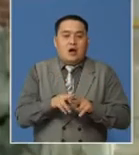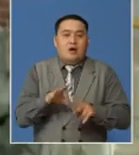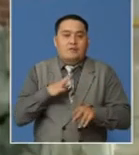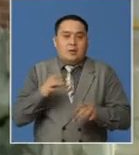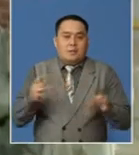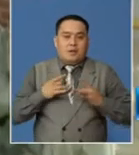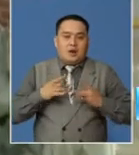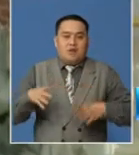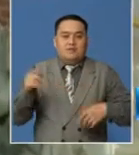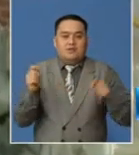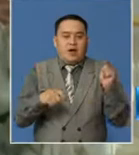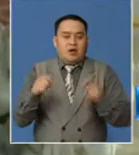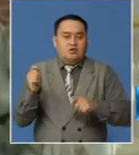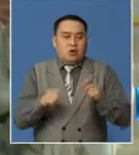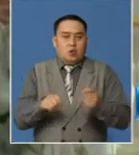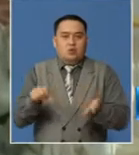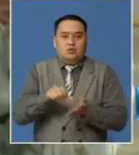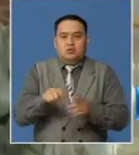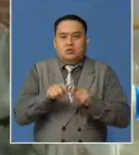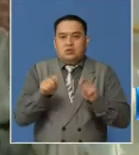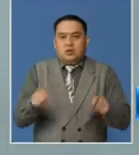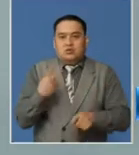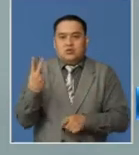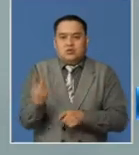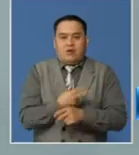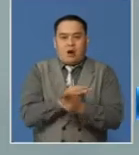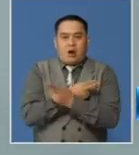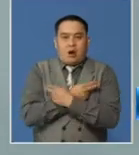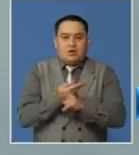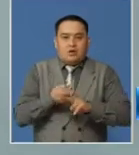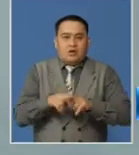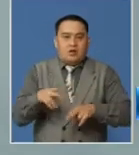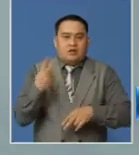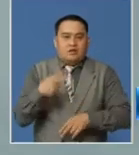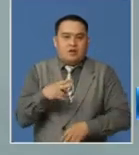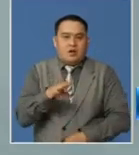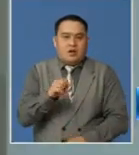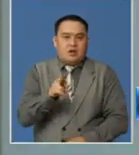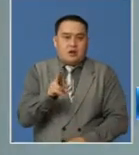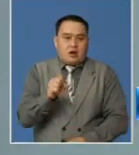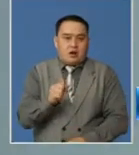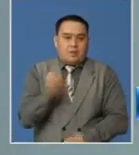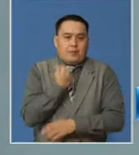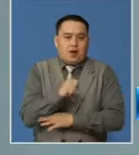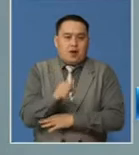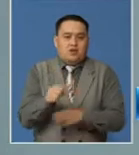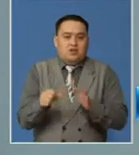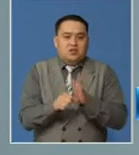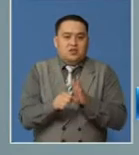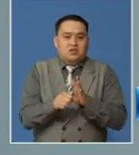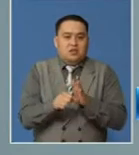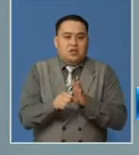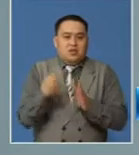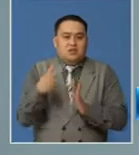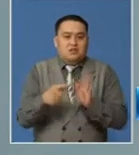году впервые в истории карнавала было сразу два ангела. Честью удостоились 20-летняя Эрика Кия, ставшая победительницей шествия Марии,